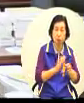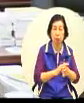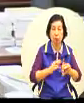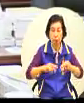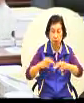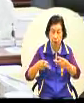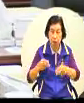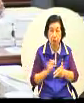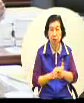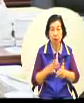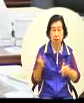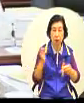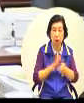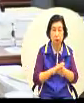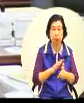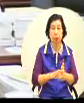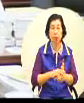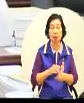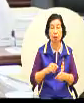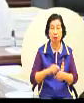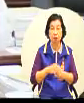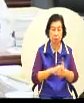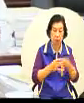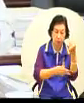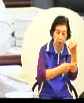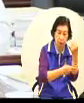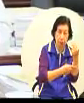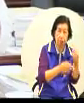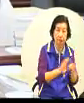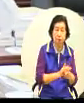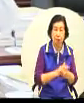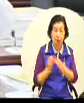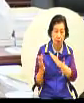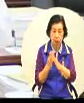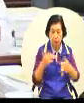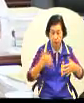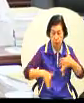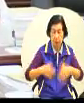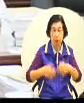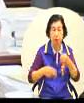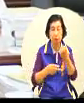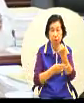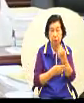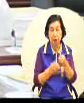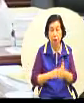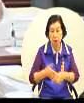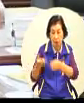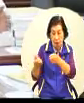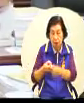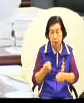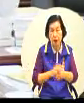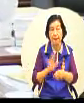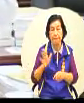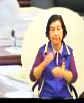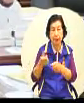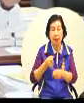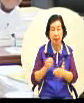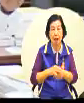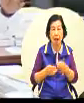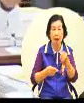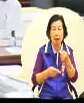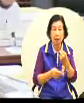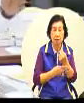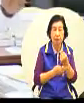水，一个是拉乌兰里，一个是复兴里。那我们拉乌兰里的部落用水的本